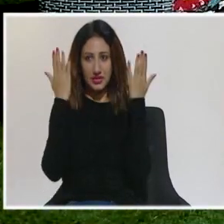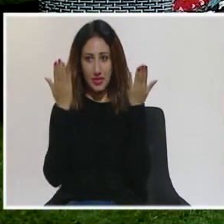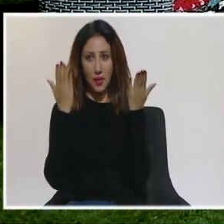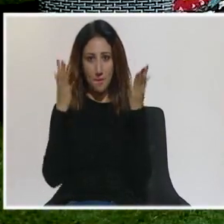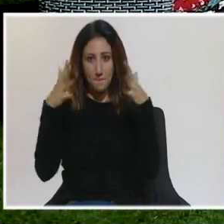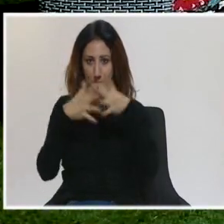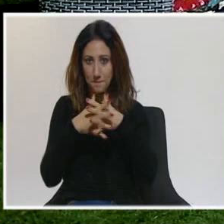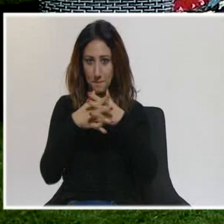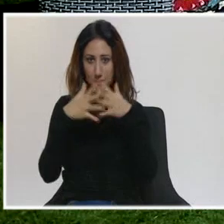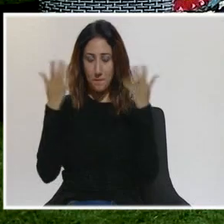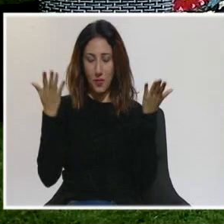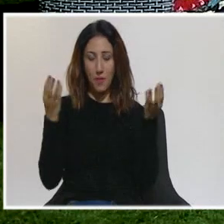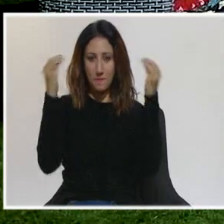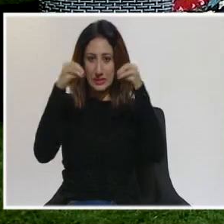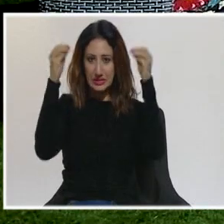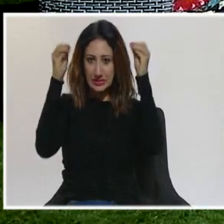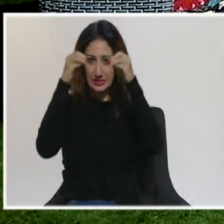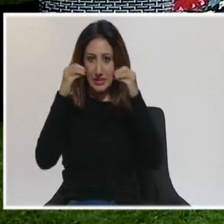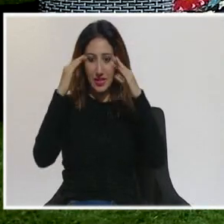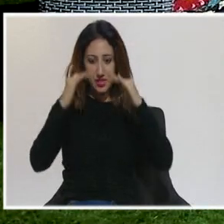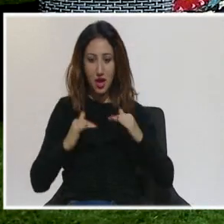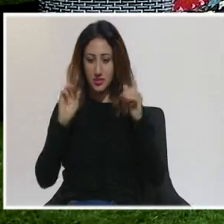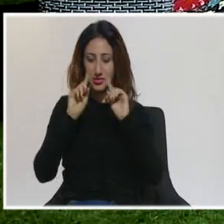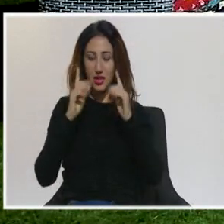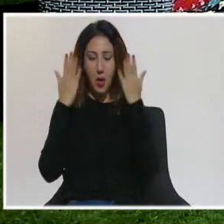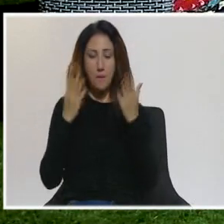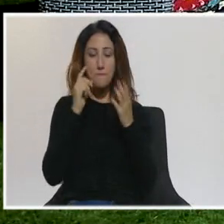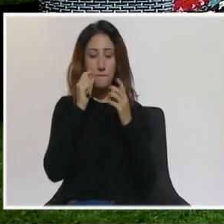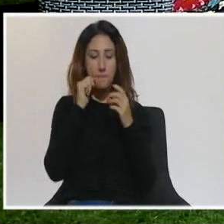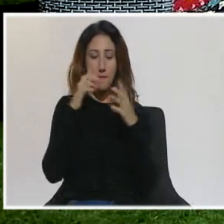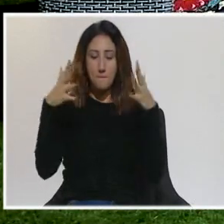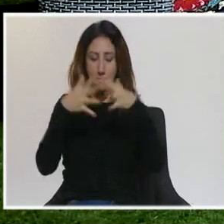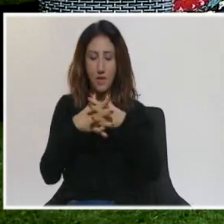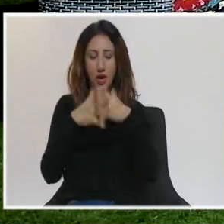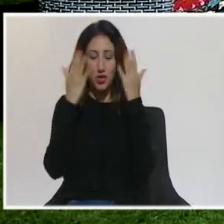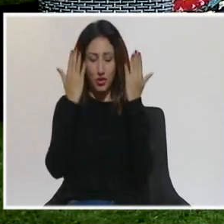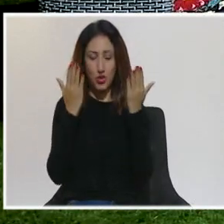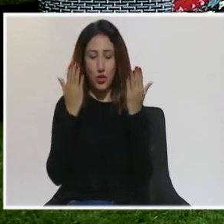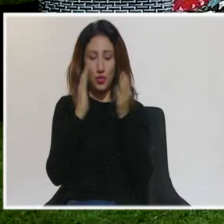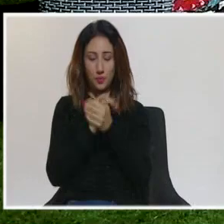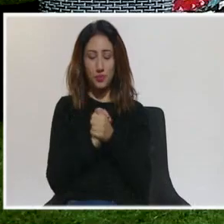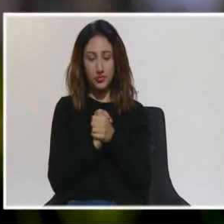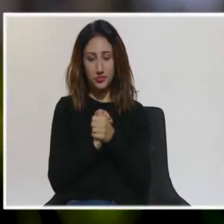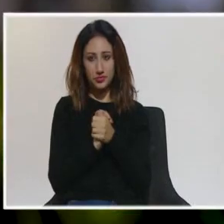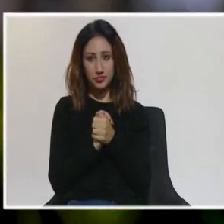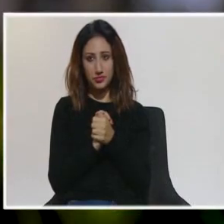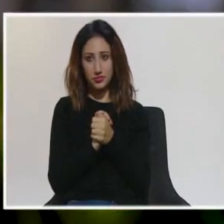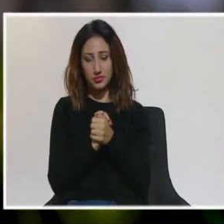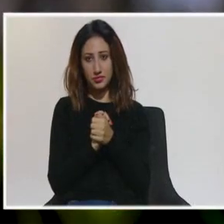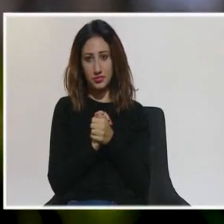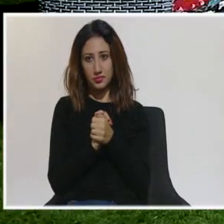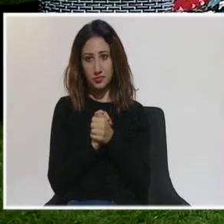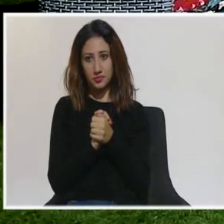لبعض ويزيدكم ولا ينقصكم ابدا، ويخليلكم بابا دايما منوركم ومالي عليكم حياتكم. هتسمعني